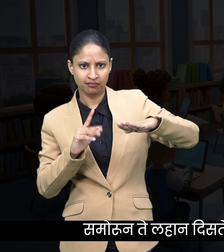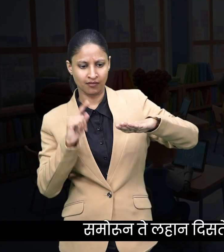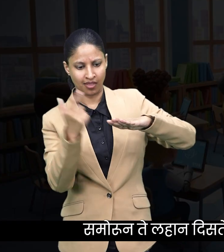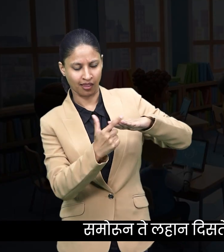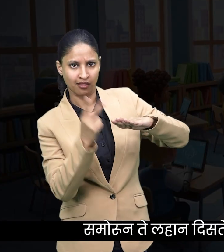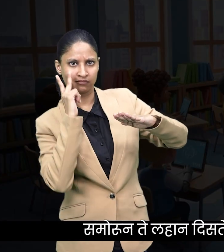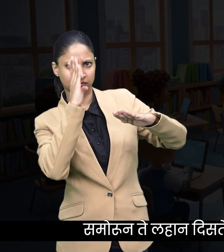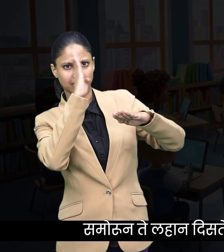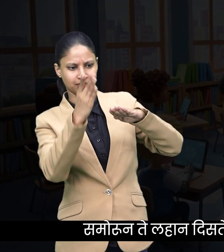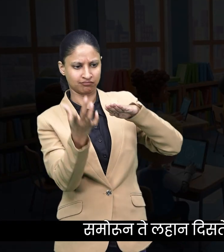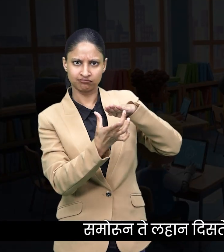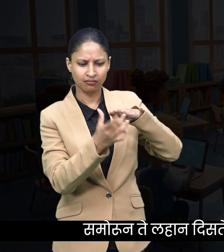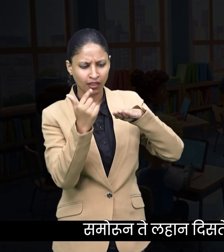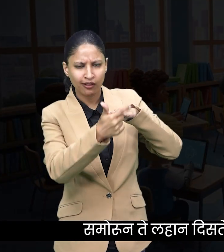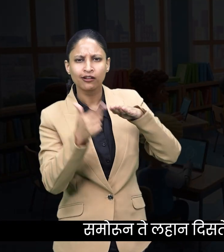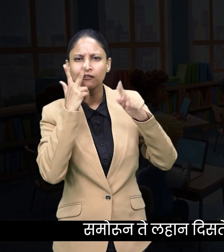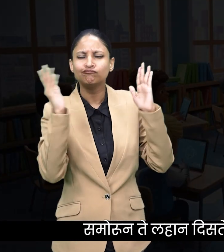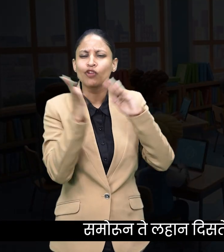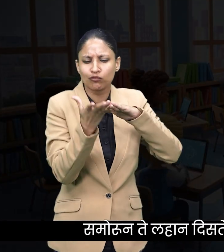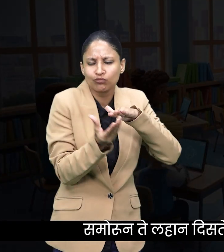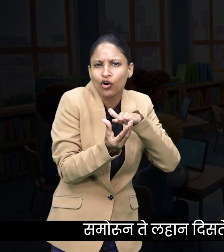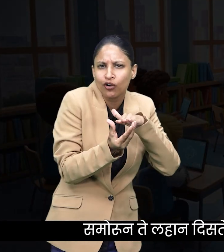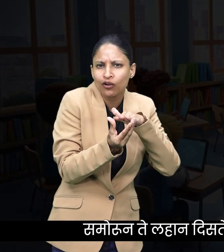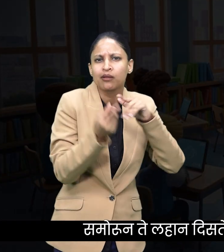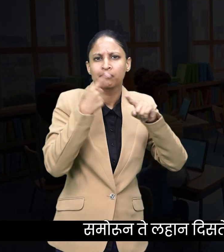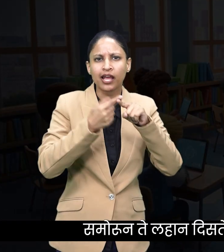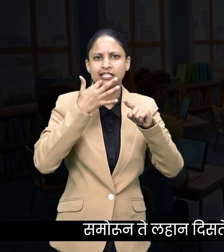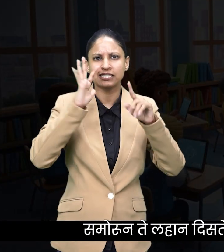समोरून ते लहान दिसते, फक्त विंडशील्ड आणि हेडलाइट सारखे.